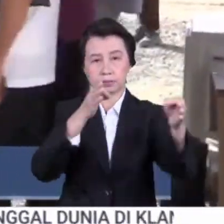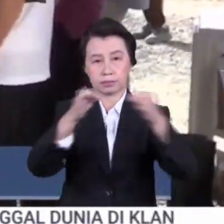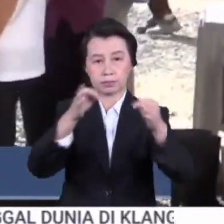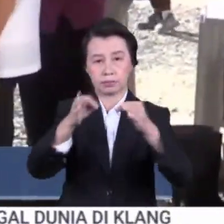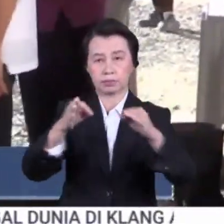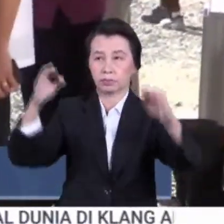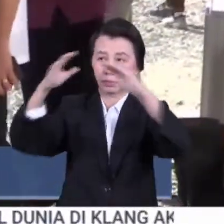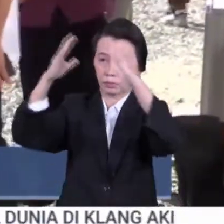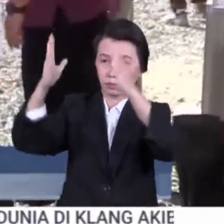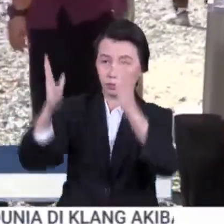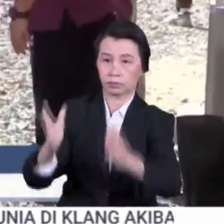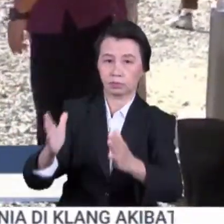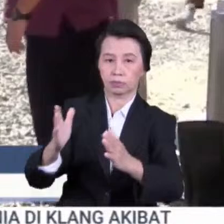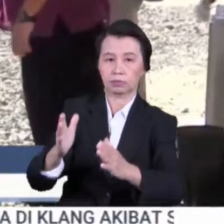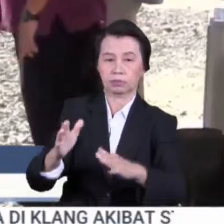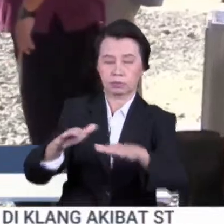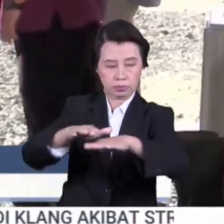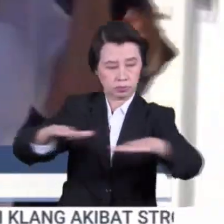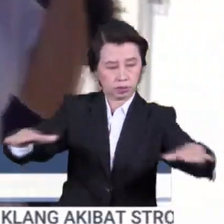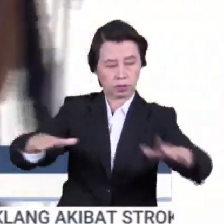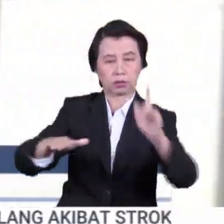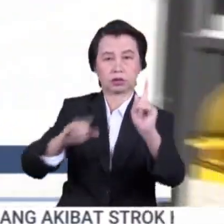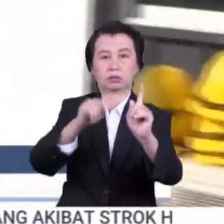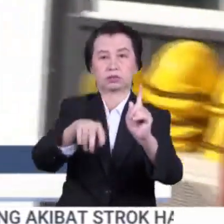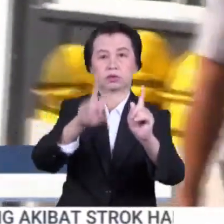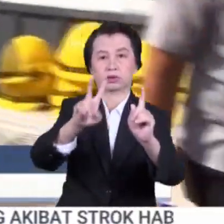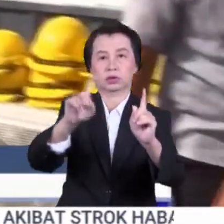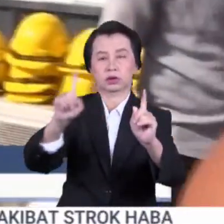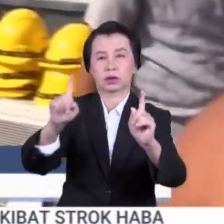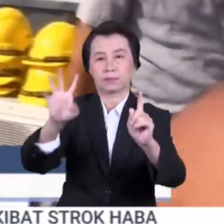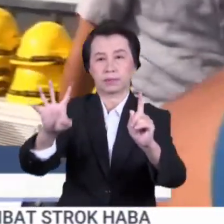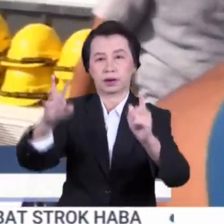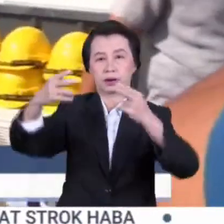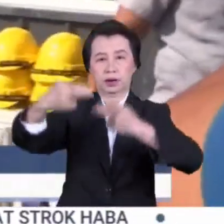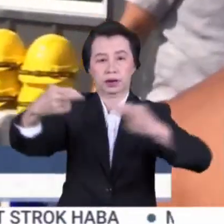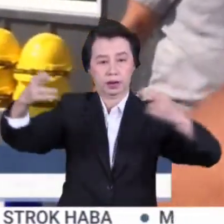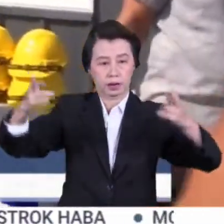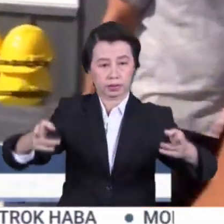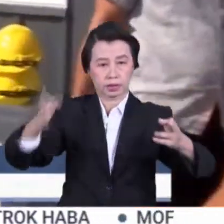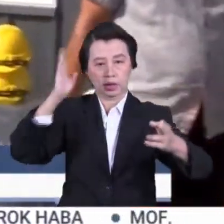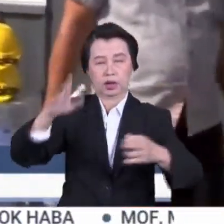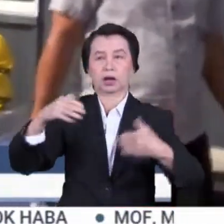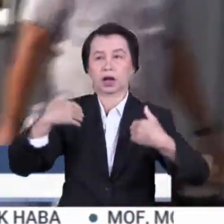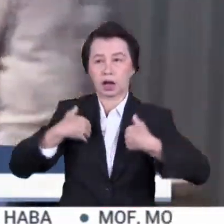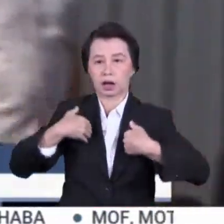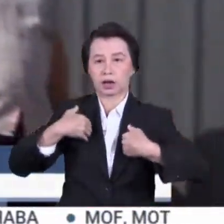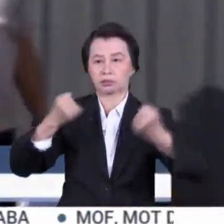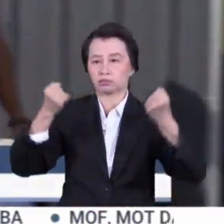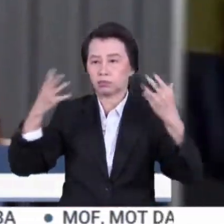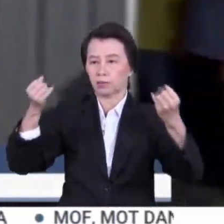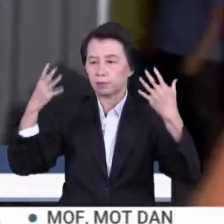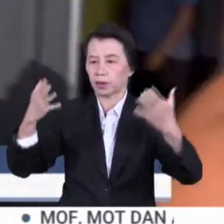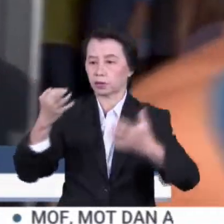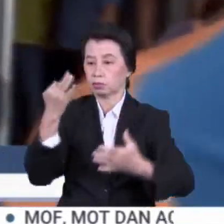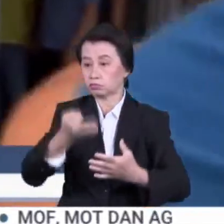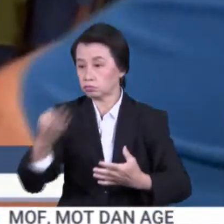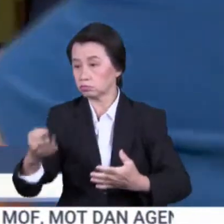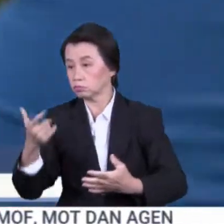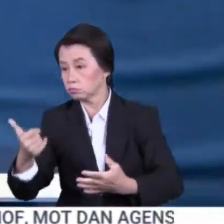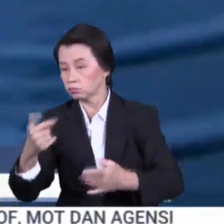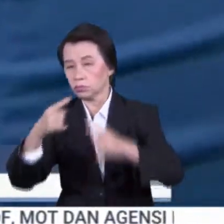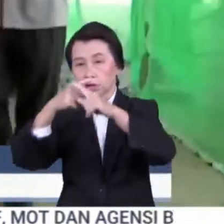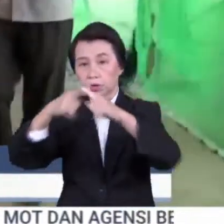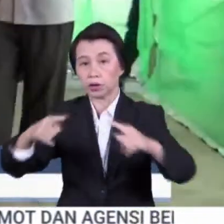kompleks 10 tingkat di atas tapak seluas 1.214 hektar itu akan dilengkapi dengan pelbagai kemudahan terutamanya